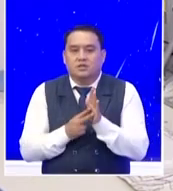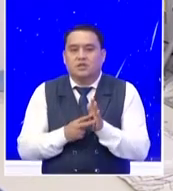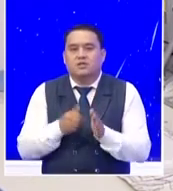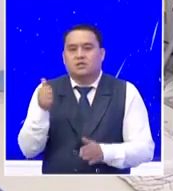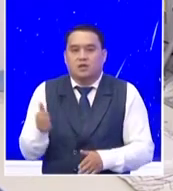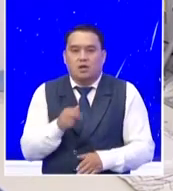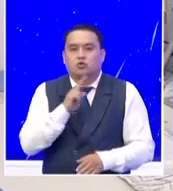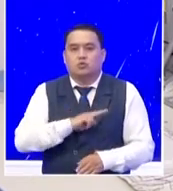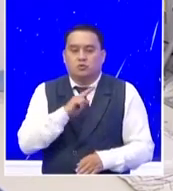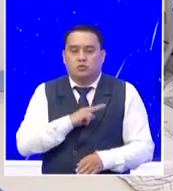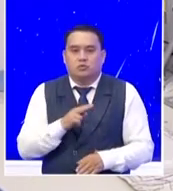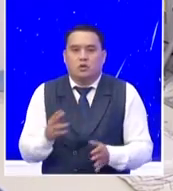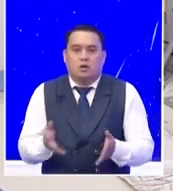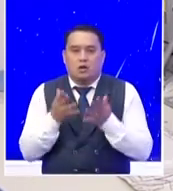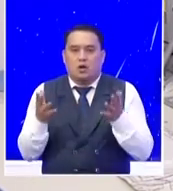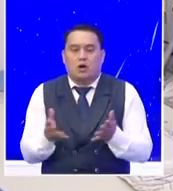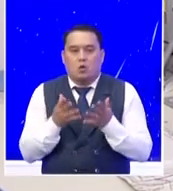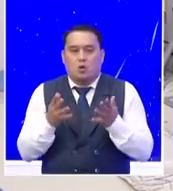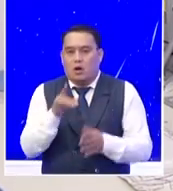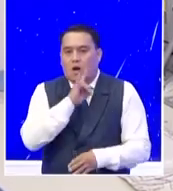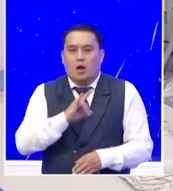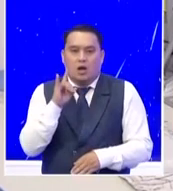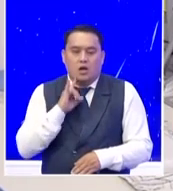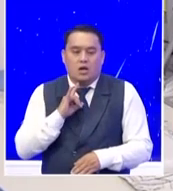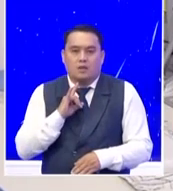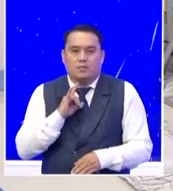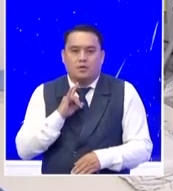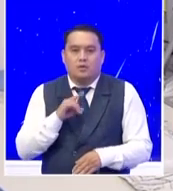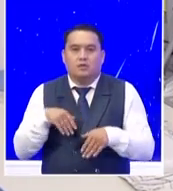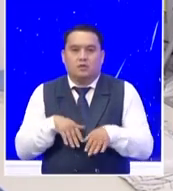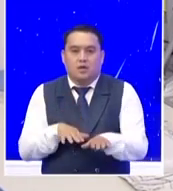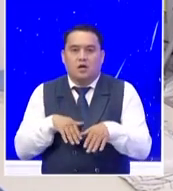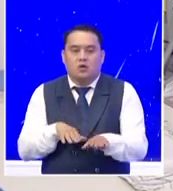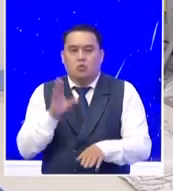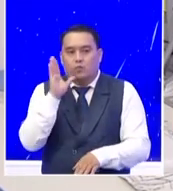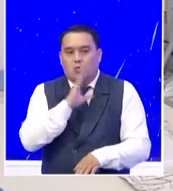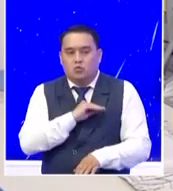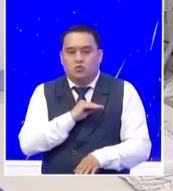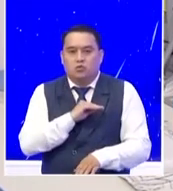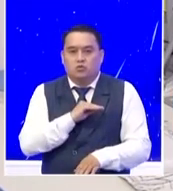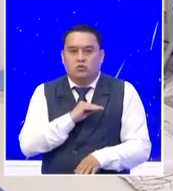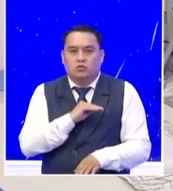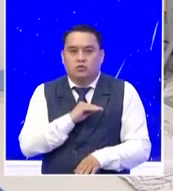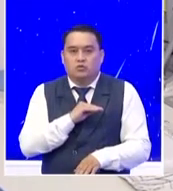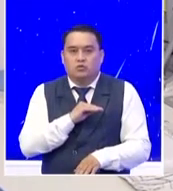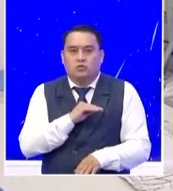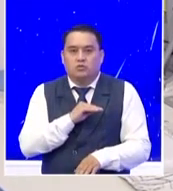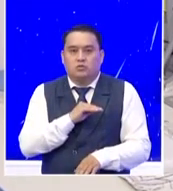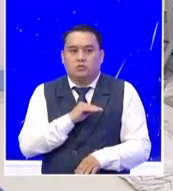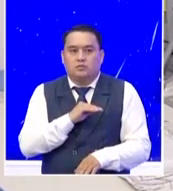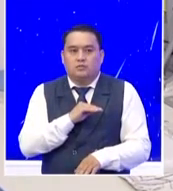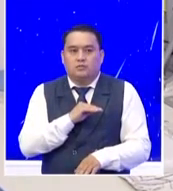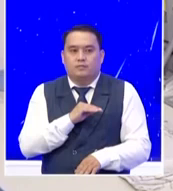істейміз. Қиын емес. Бұл енді әйел адамға енді тігу үйде де мысалы тігіп етеміз ғой.